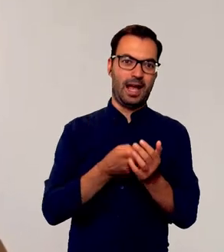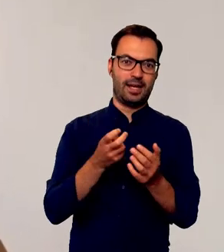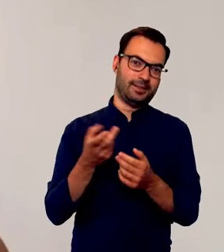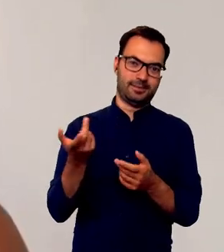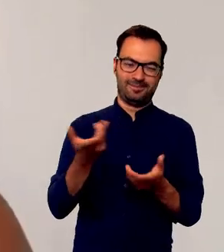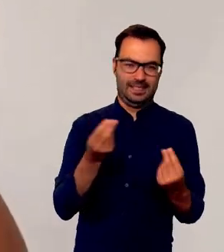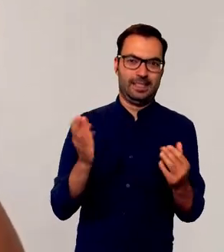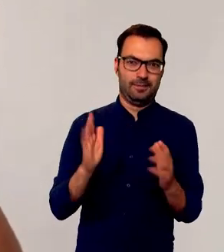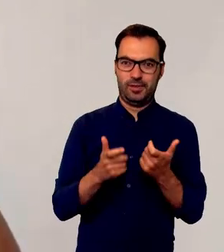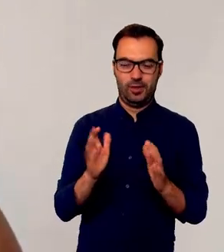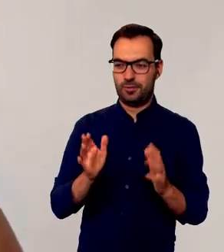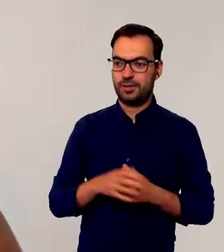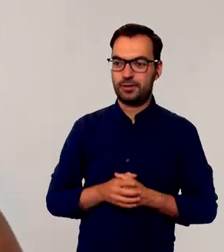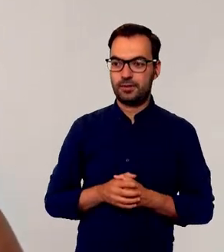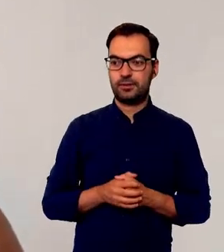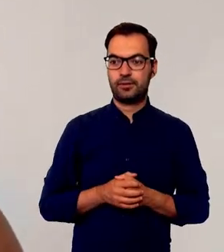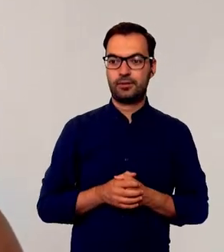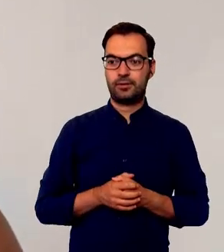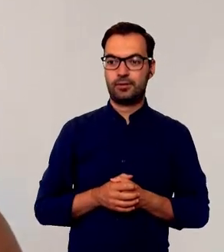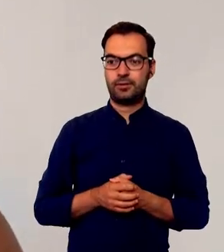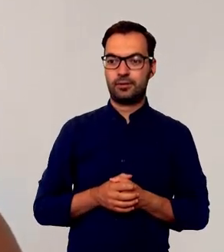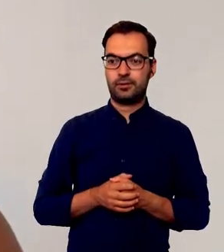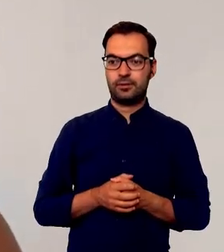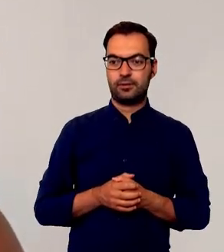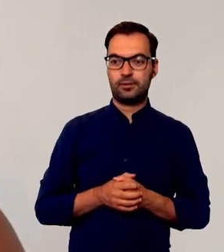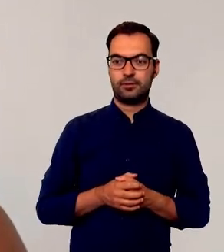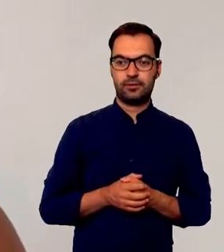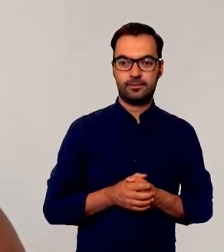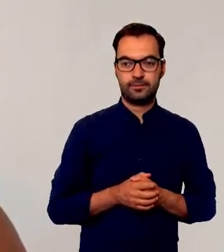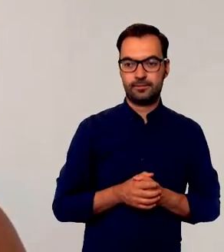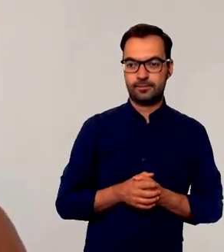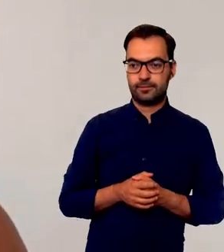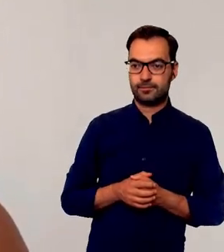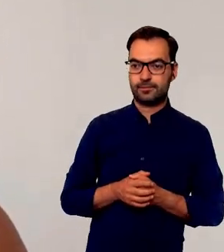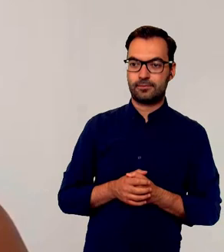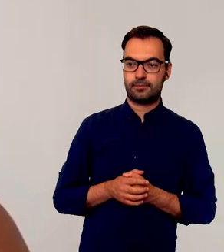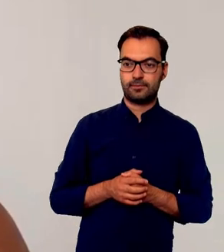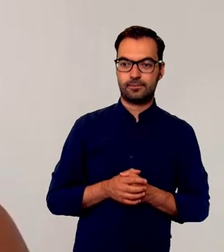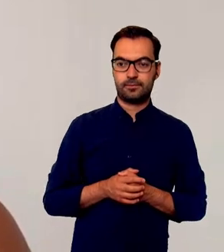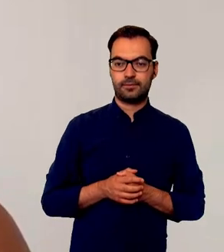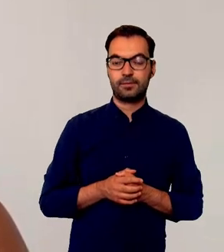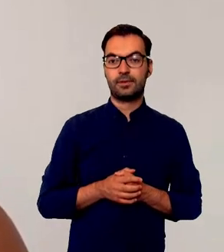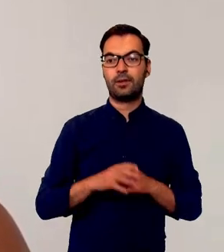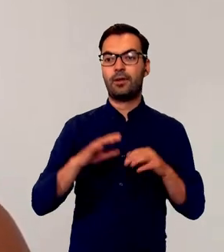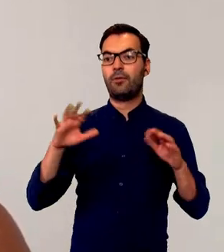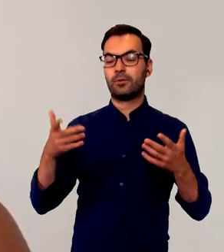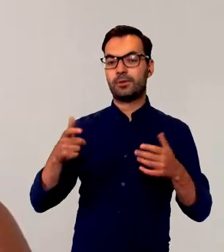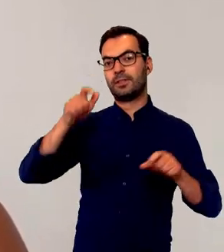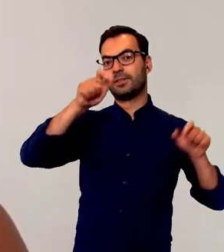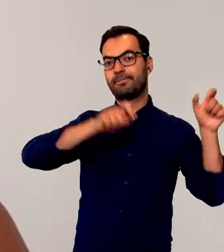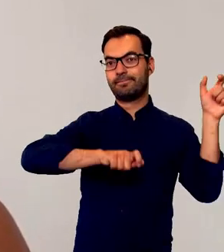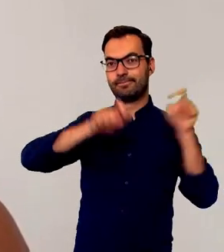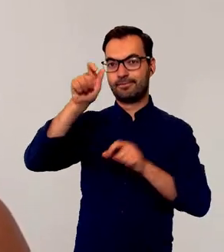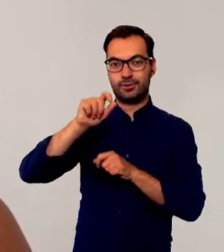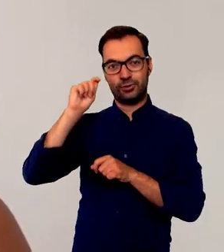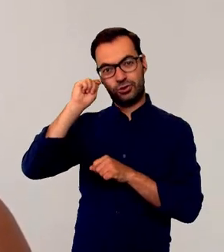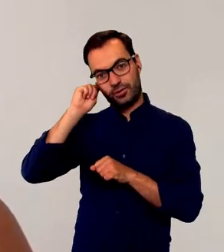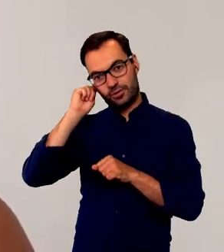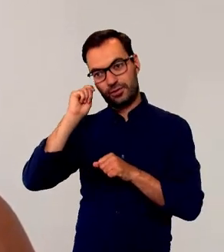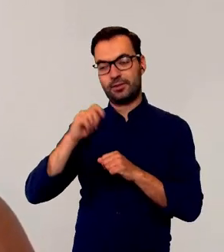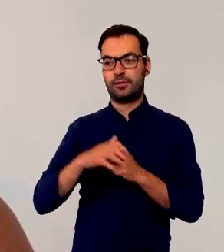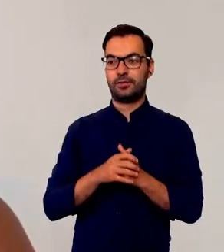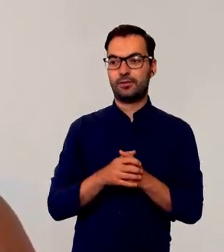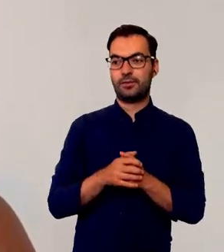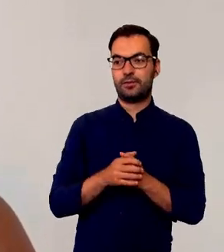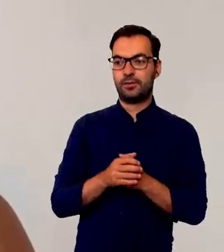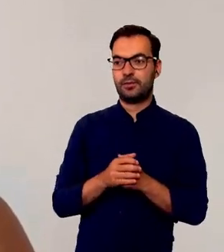Natomiast to jest tak, że te dziewczyny mam od